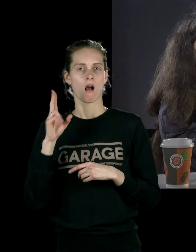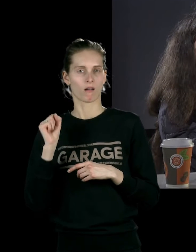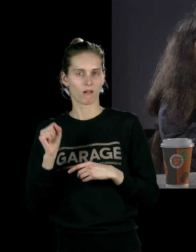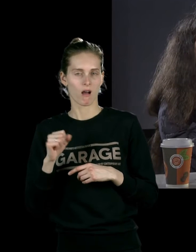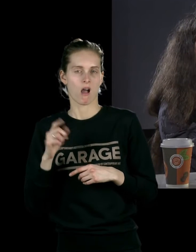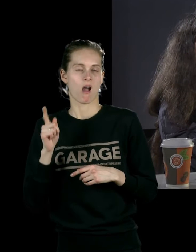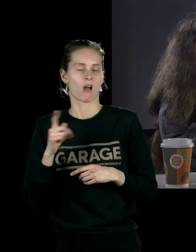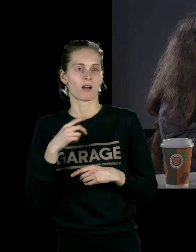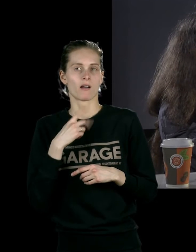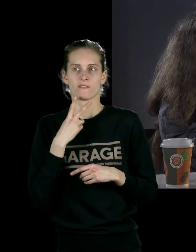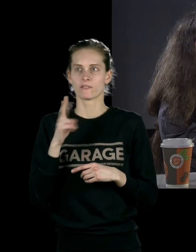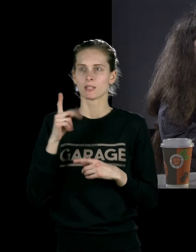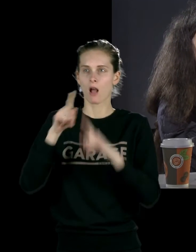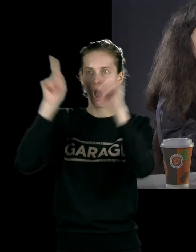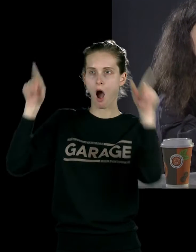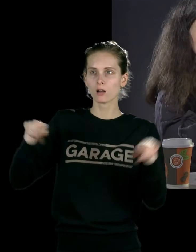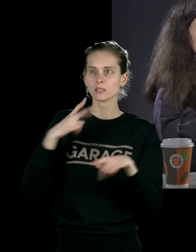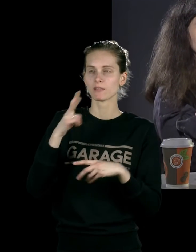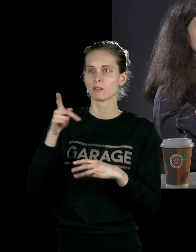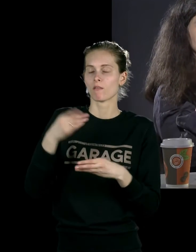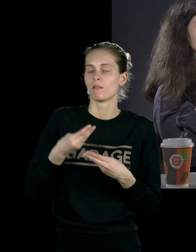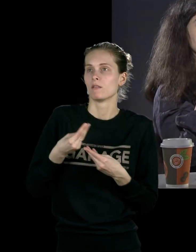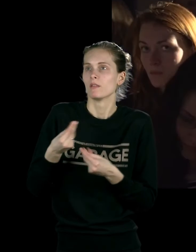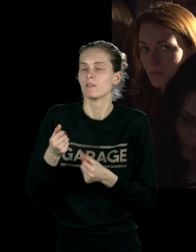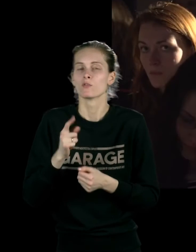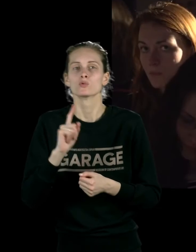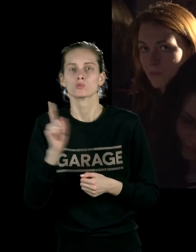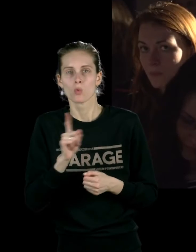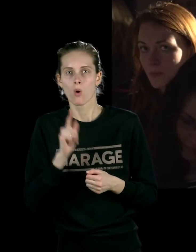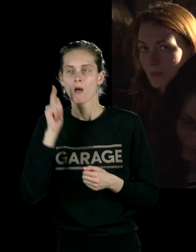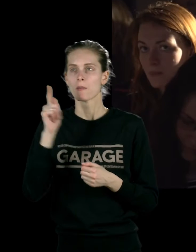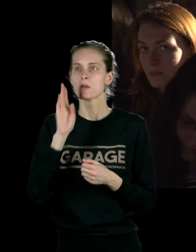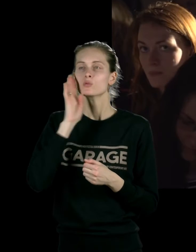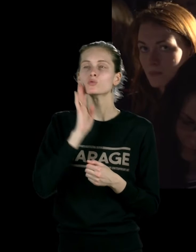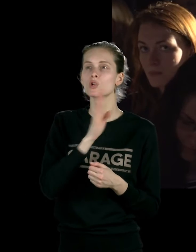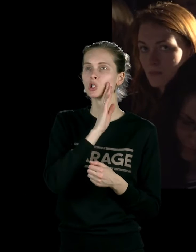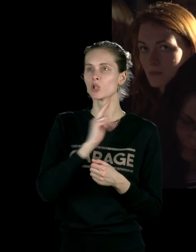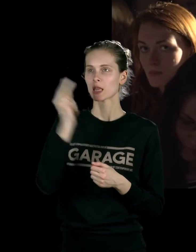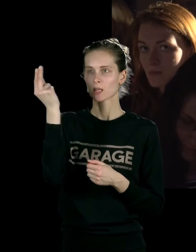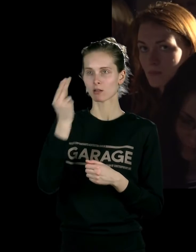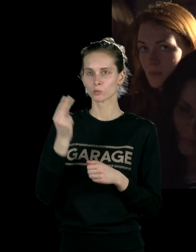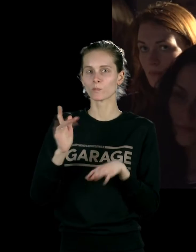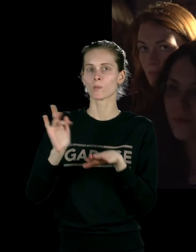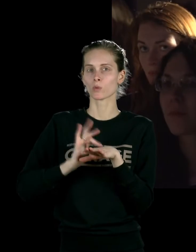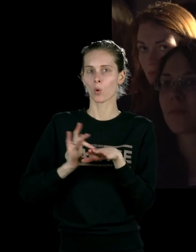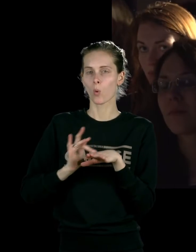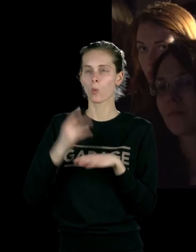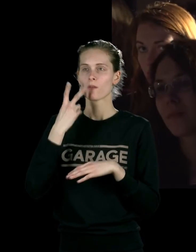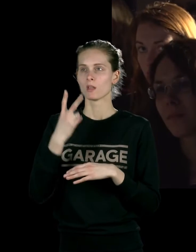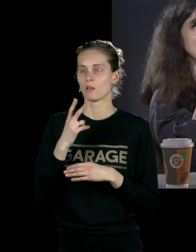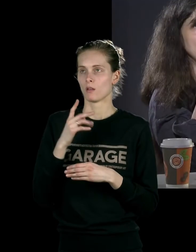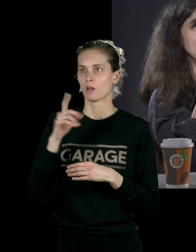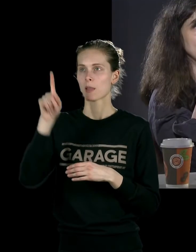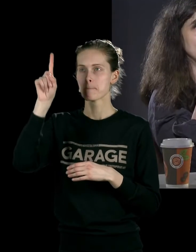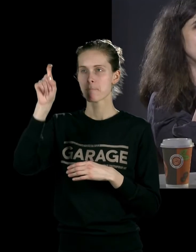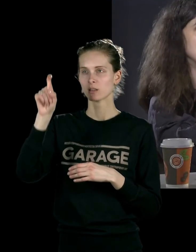И он говорит, что его больше всего в этой картине завораживало, что как женщина нарисована со спины, как проступает позвоночник сквозь